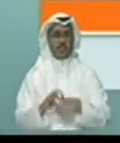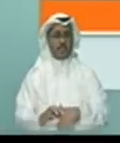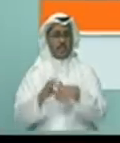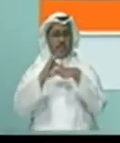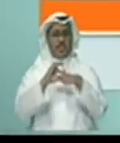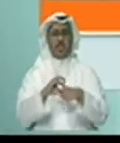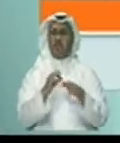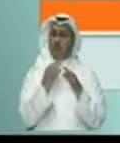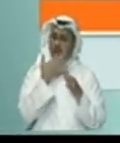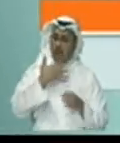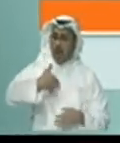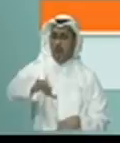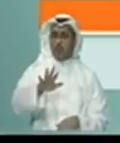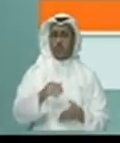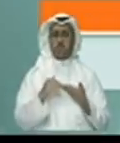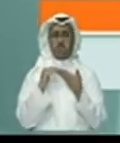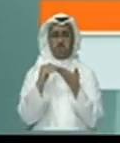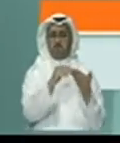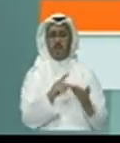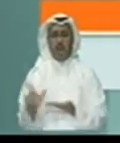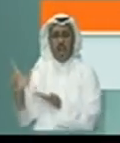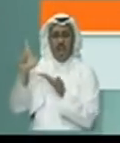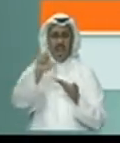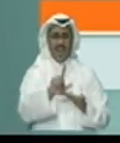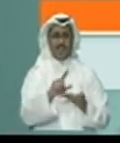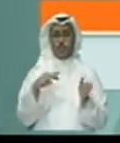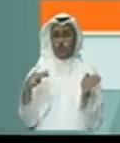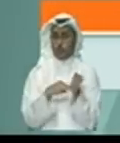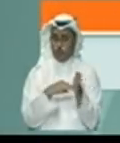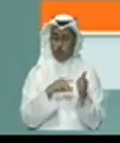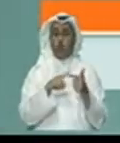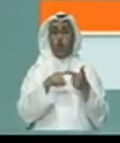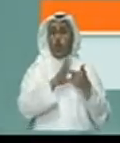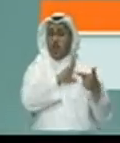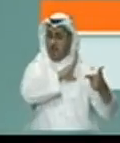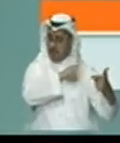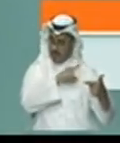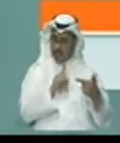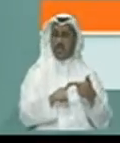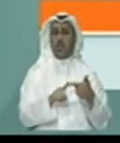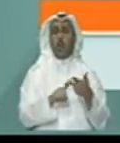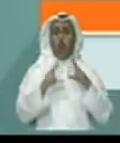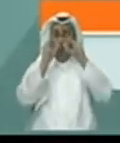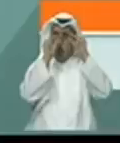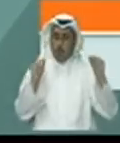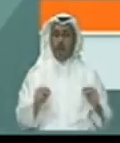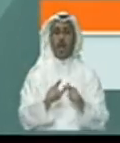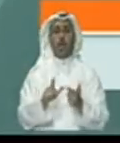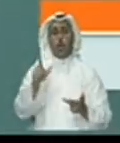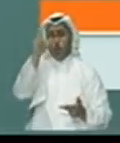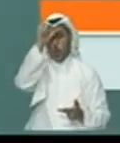كانت هي مشروع قدم اللاجئين السوريين برقم 126 مشروعا في كل من لبنان والأردن